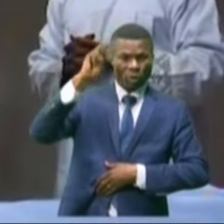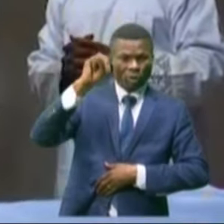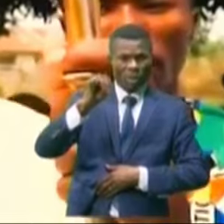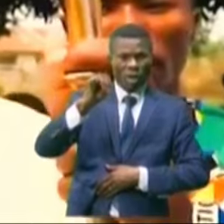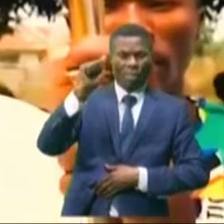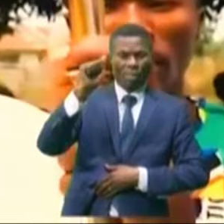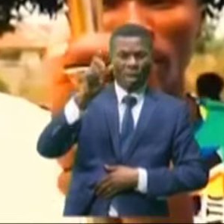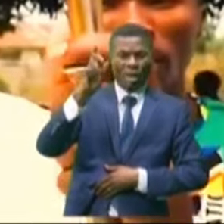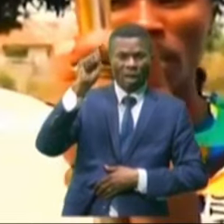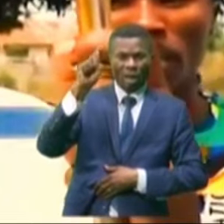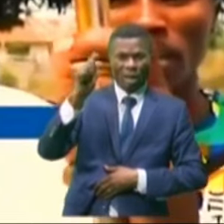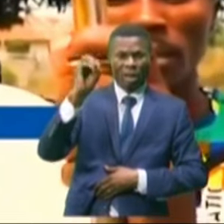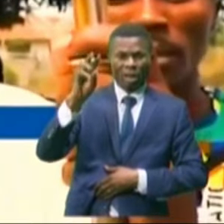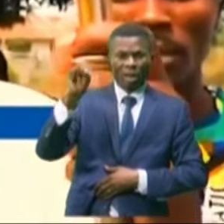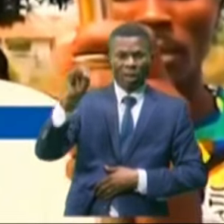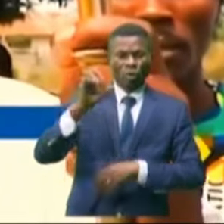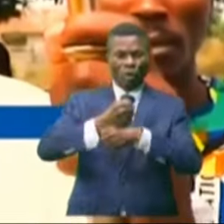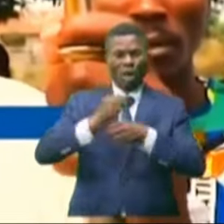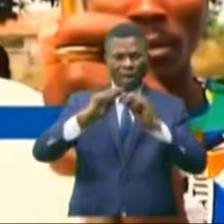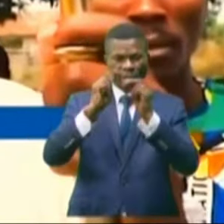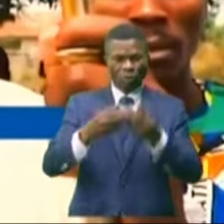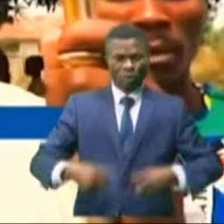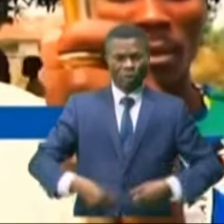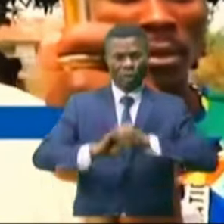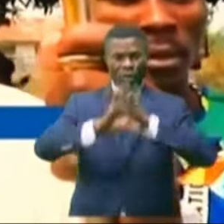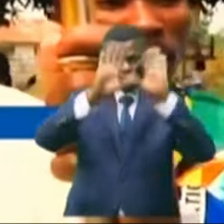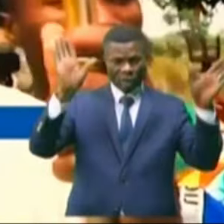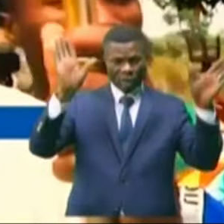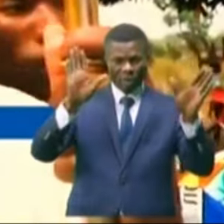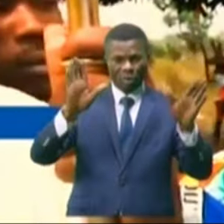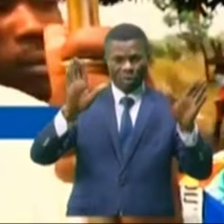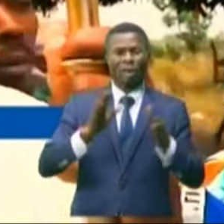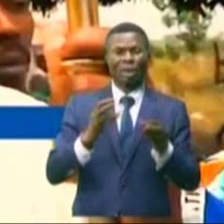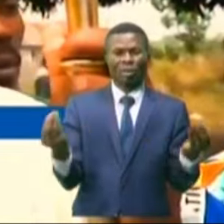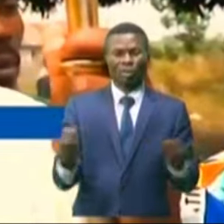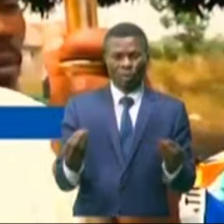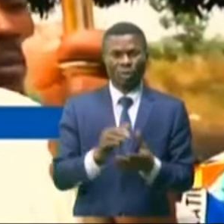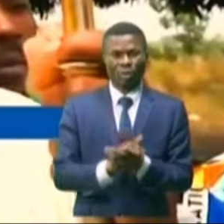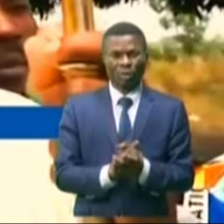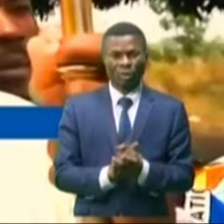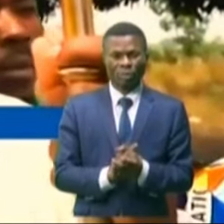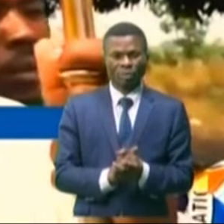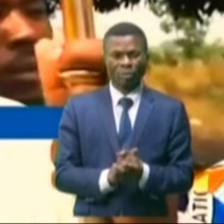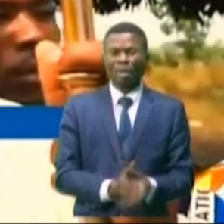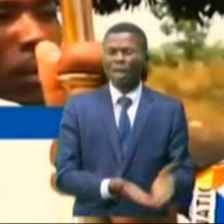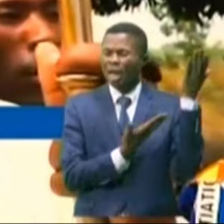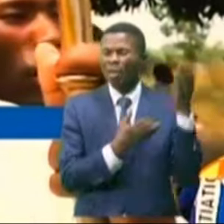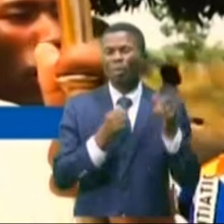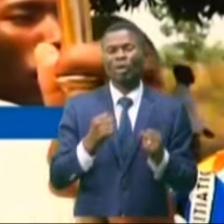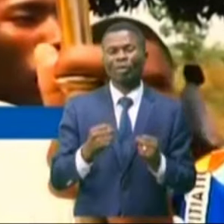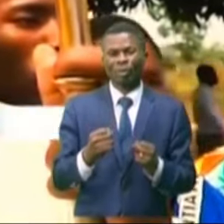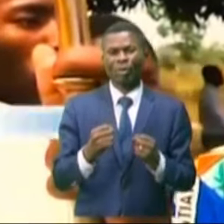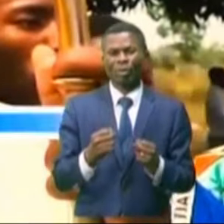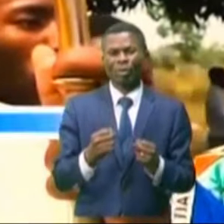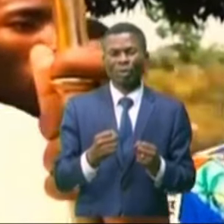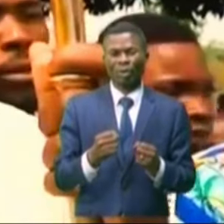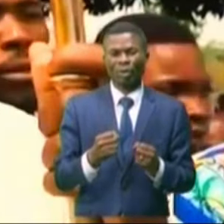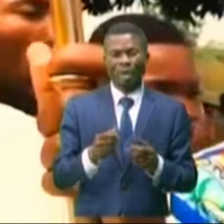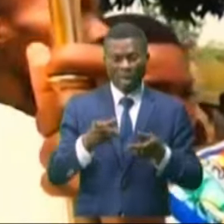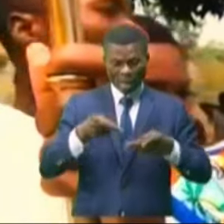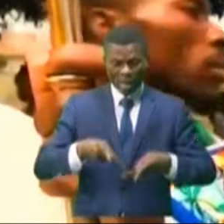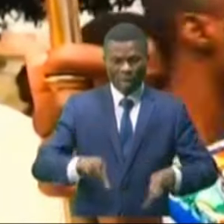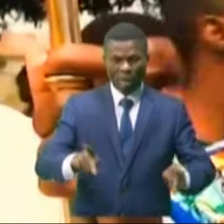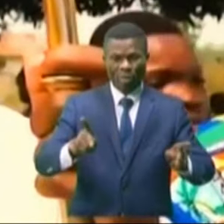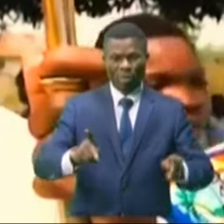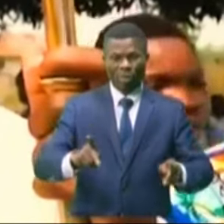mouvements. Le contenu de la formation de Bilenge Amwinda est très riche et permet à un